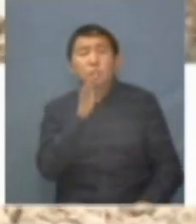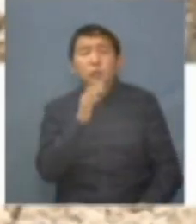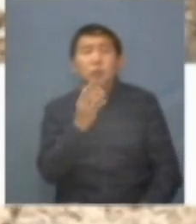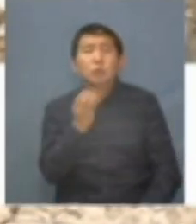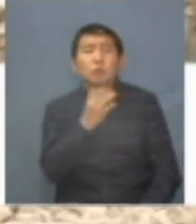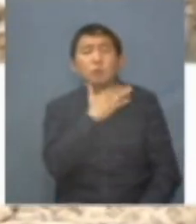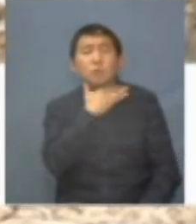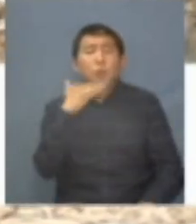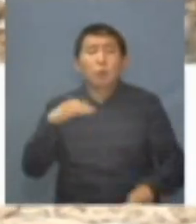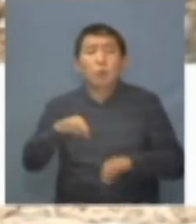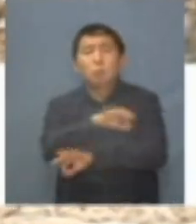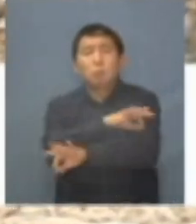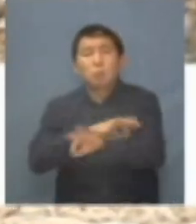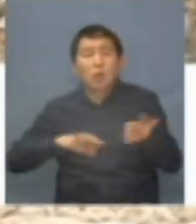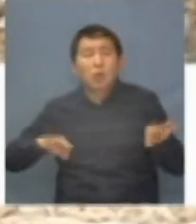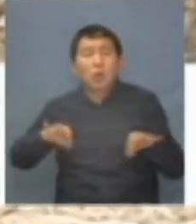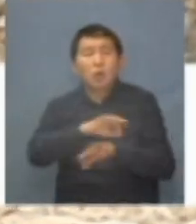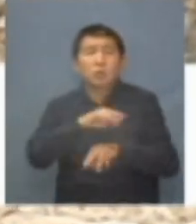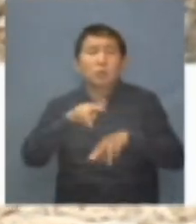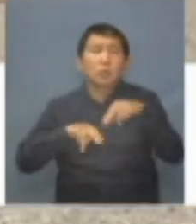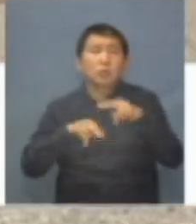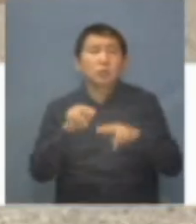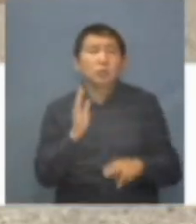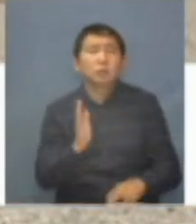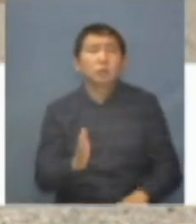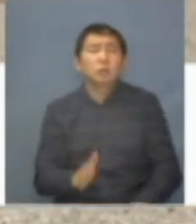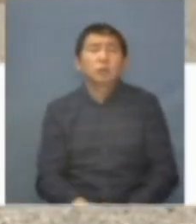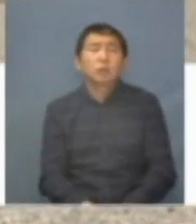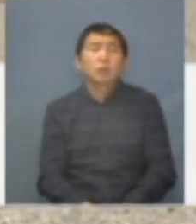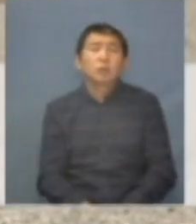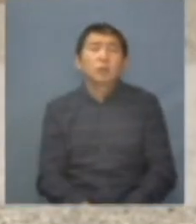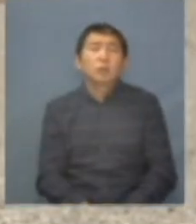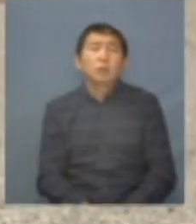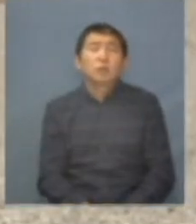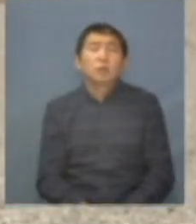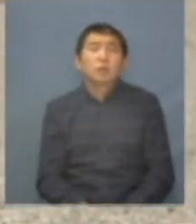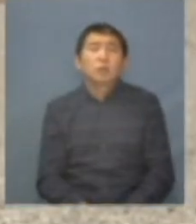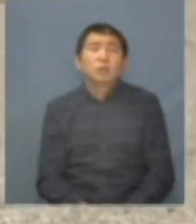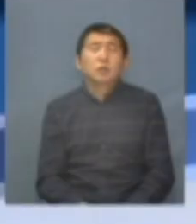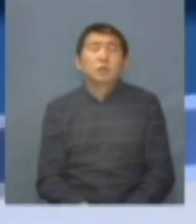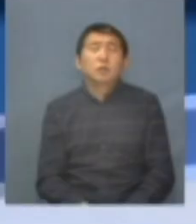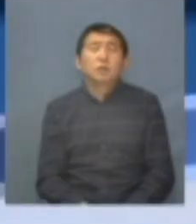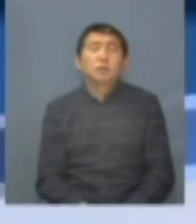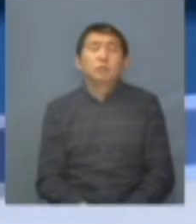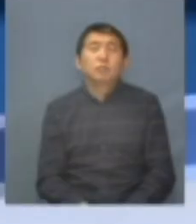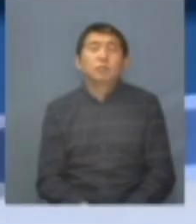жобалар жүзеге аспақ. Қарақат Жақсылыққызы, Мирас Құмарғалиев, Мадияр Қабидеш, Алтай ақпарат.